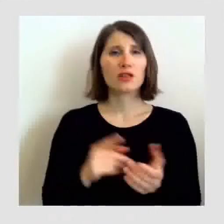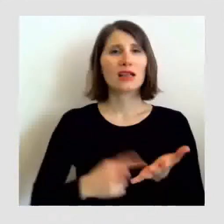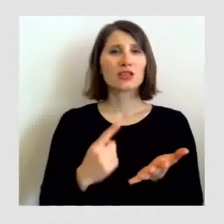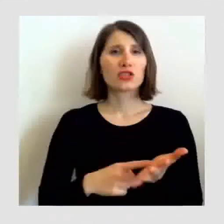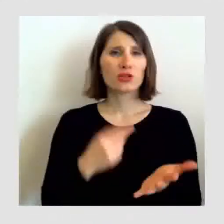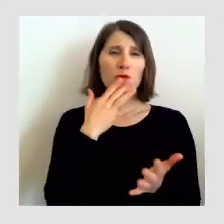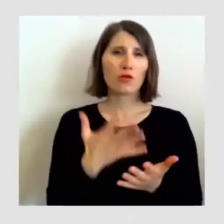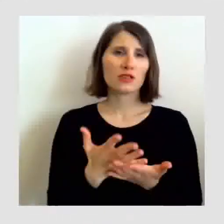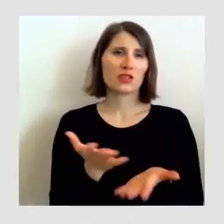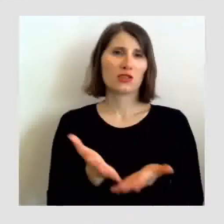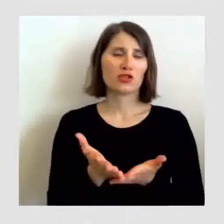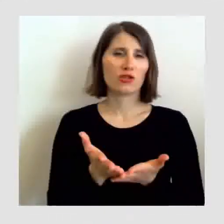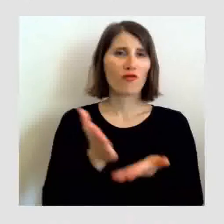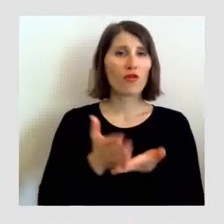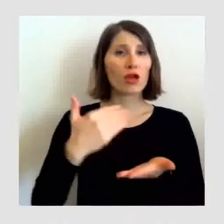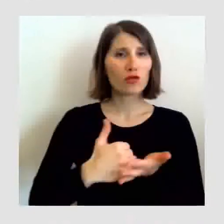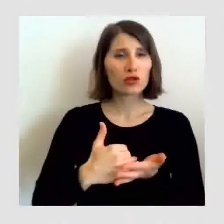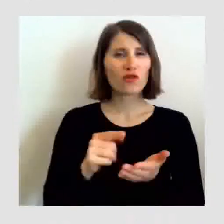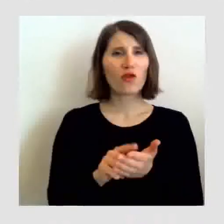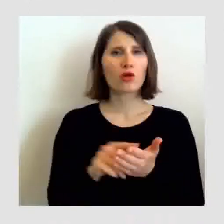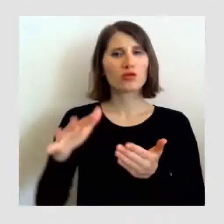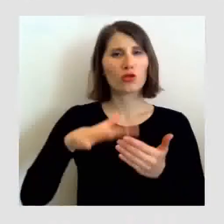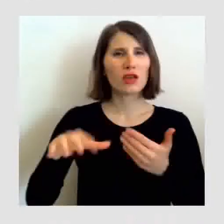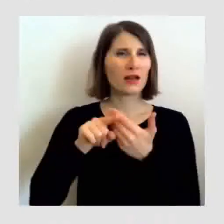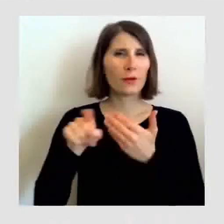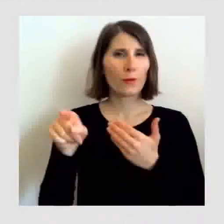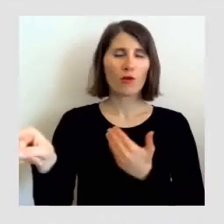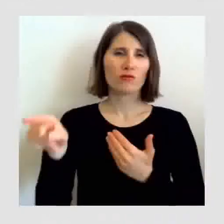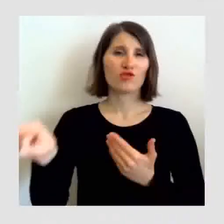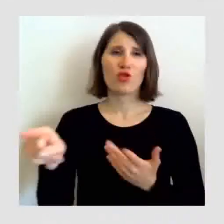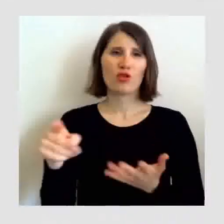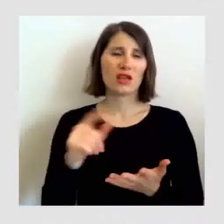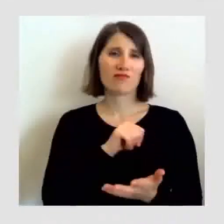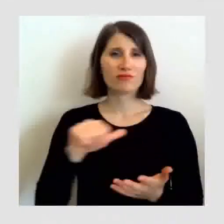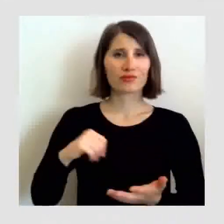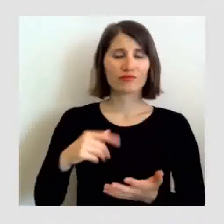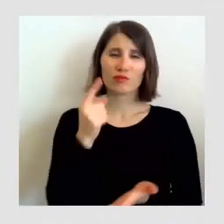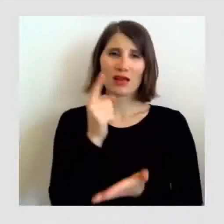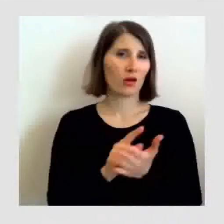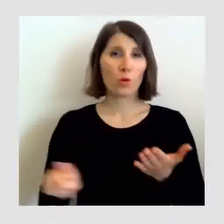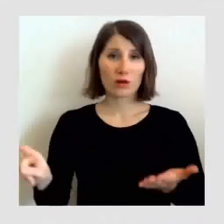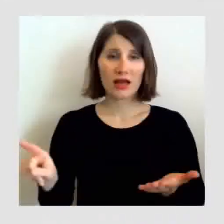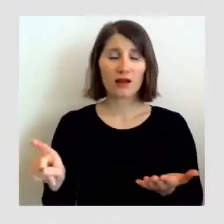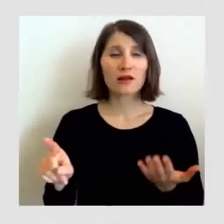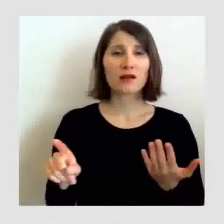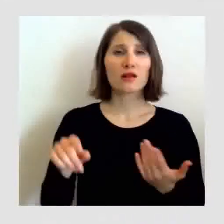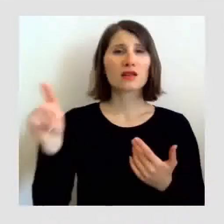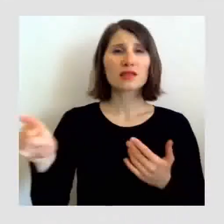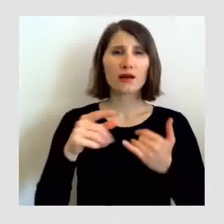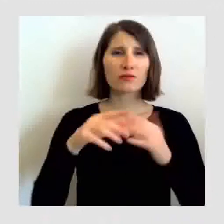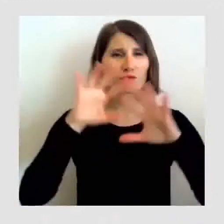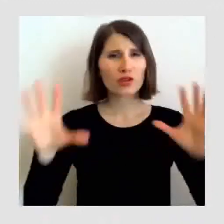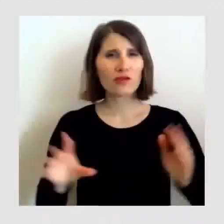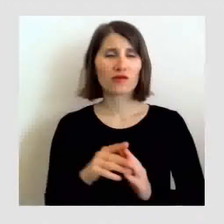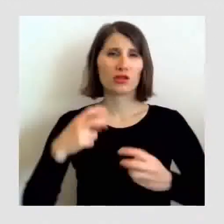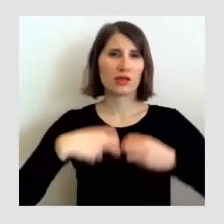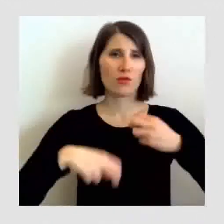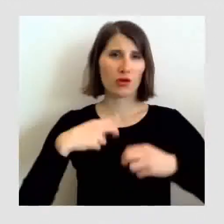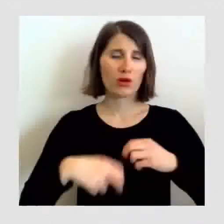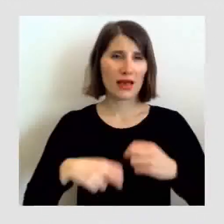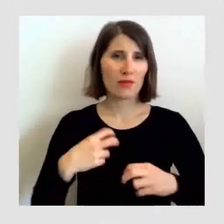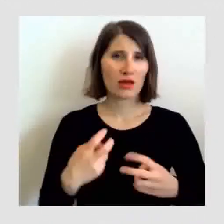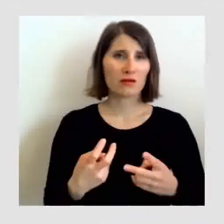definiowane jako zmarginalizowane. One sobie nie poradzą, jest to, tam się koncentrują wszystkie problemy i